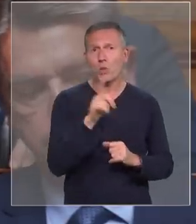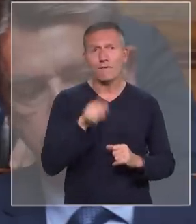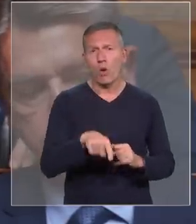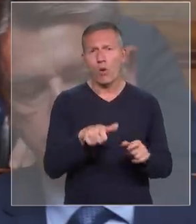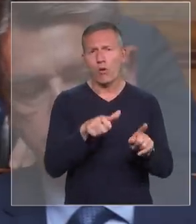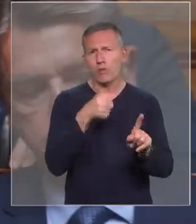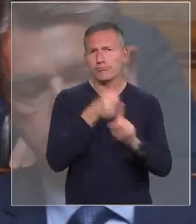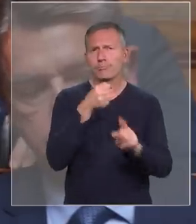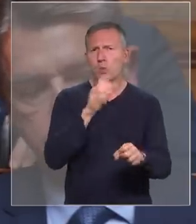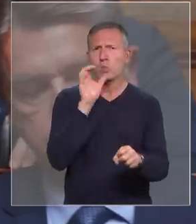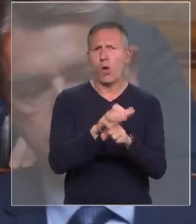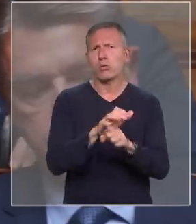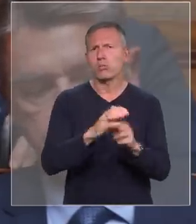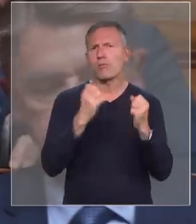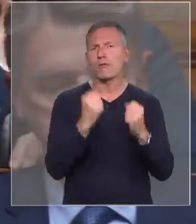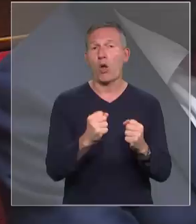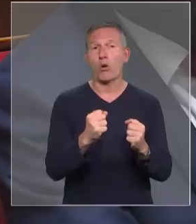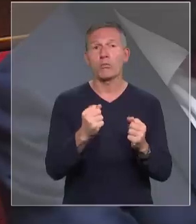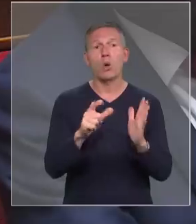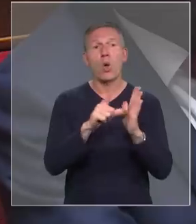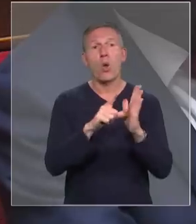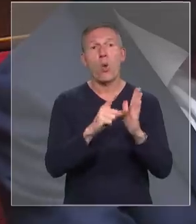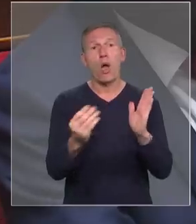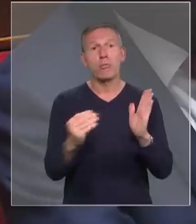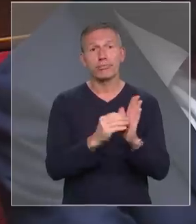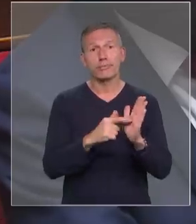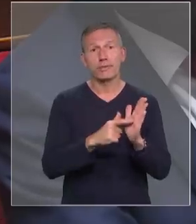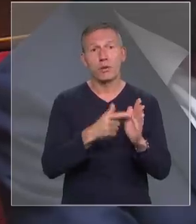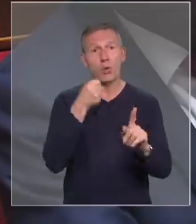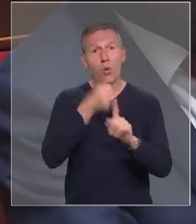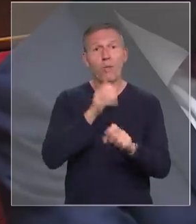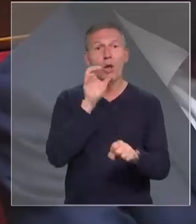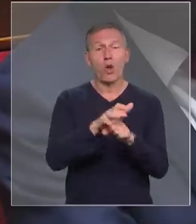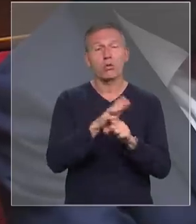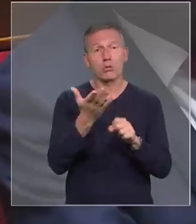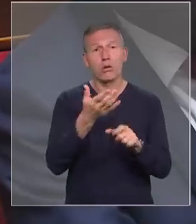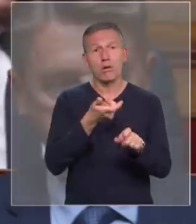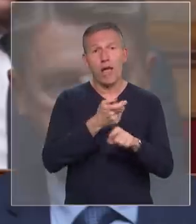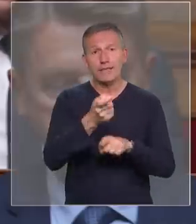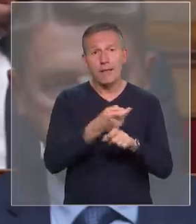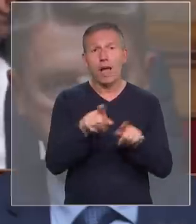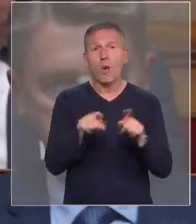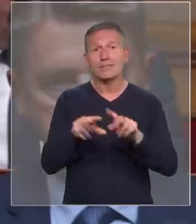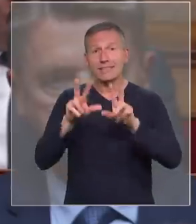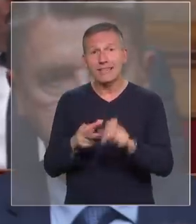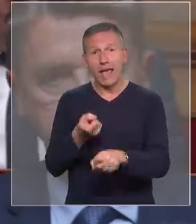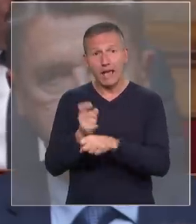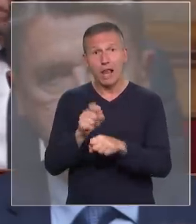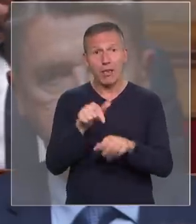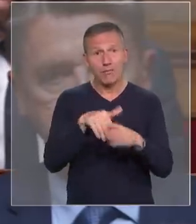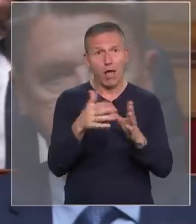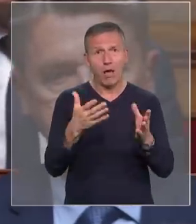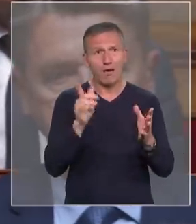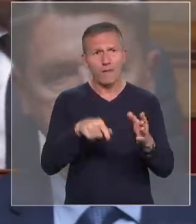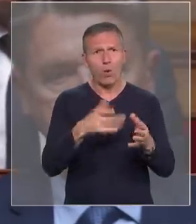combattue avec force. En dépit de l'adoption de la loi visant à combattre le harcèlement et le cyberharcèlement, la tendance ne faiblit pas. Dans